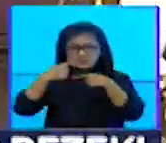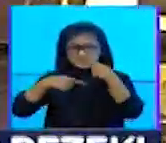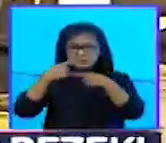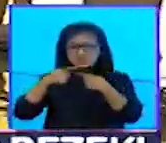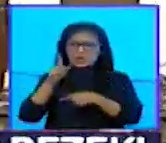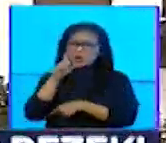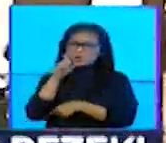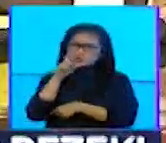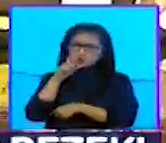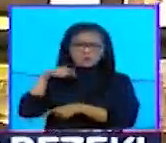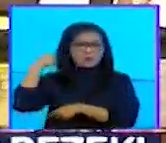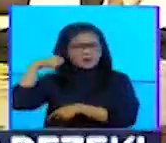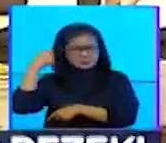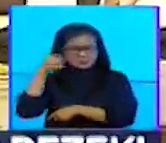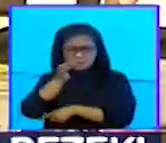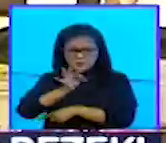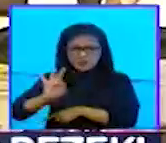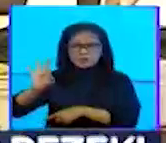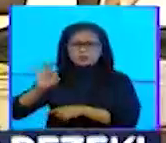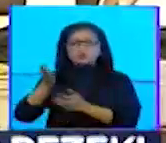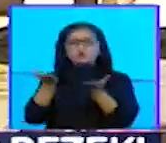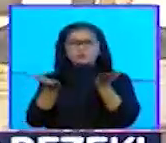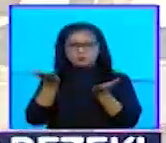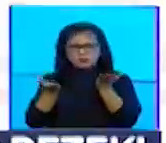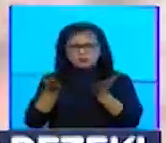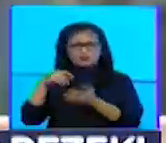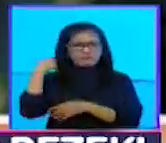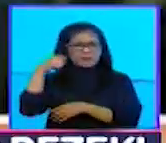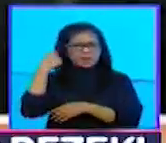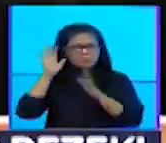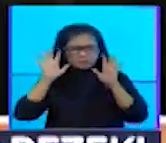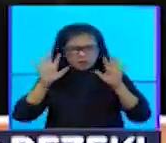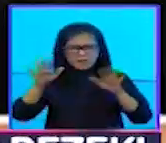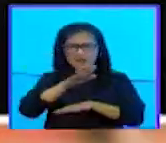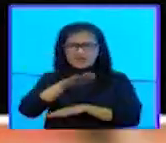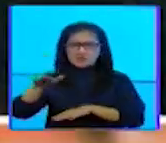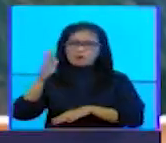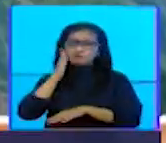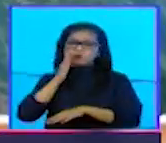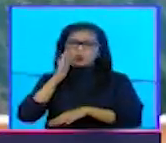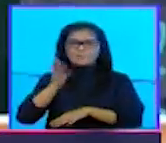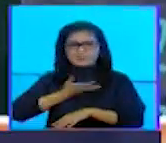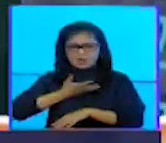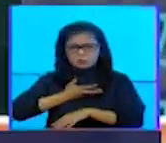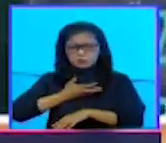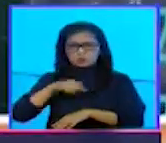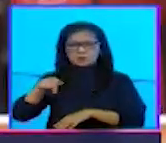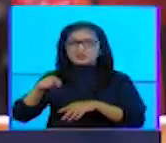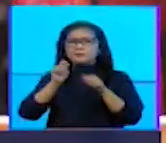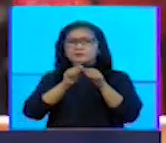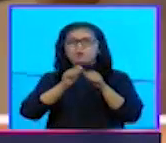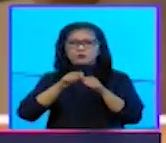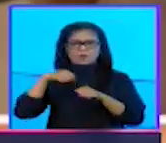membuat original series ini bakal digandrungi generasi milenial. Emang kita desain Sumber Rezeki ini supaya menjadi unik ya.